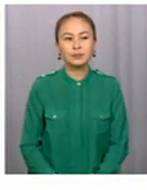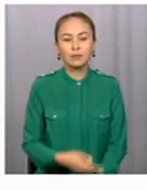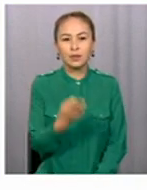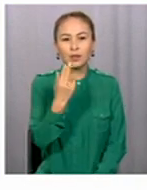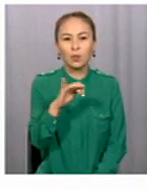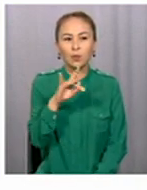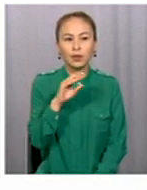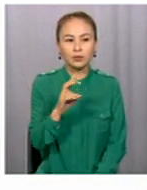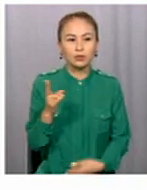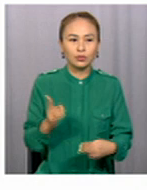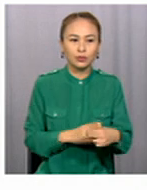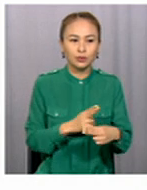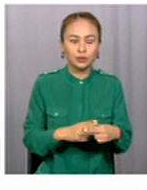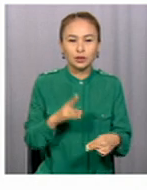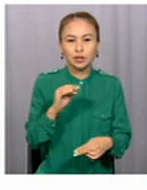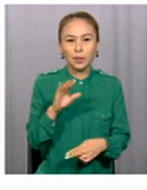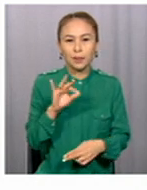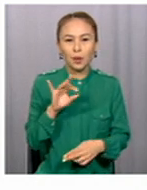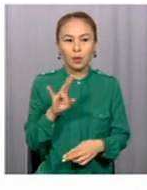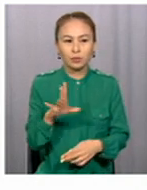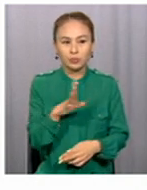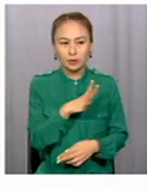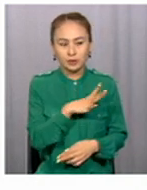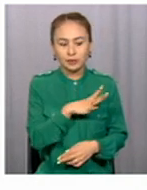Дәурен күрестен чемпион атанды.